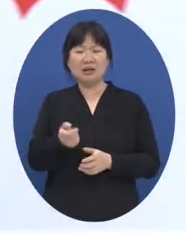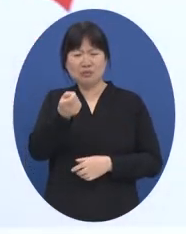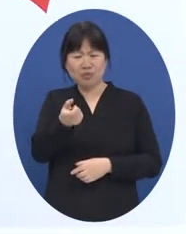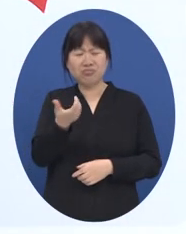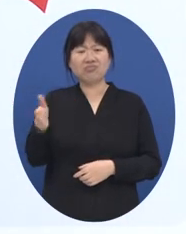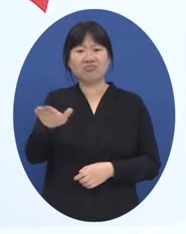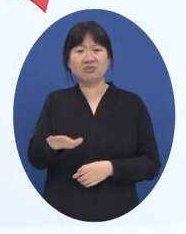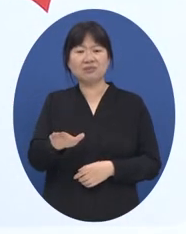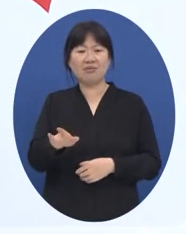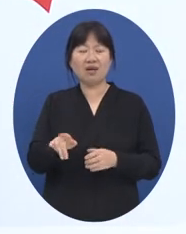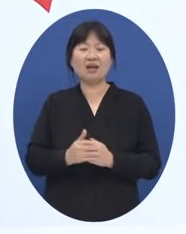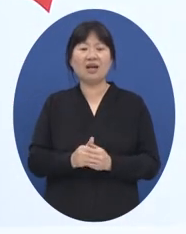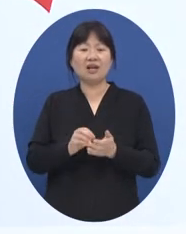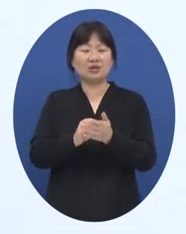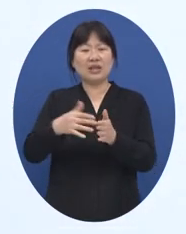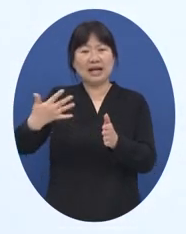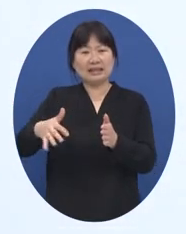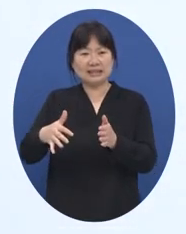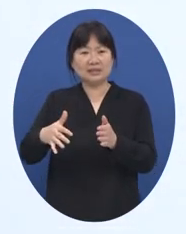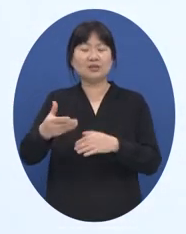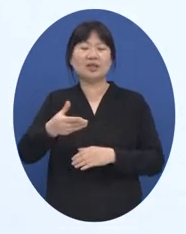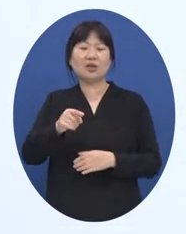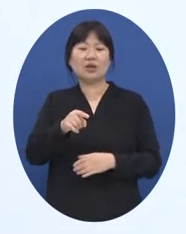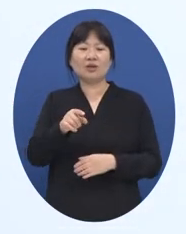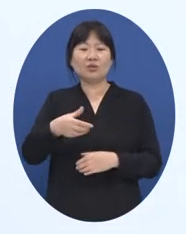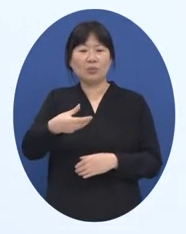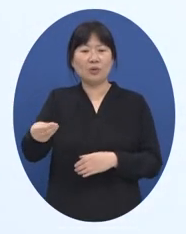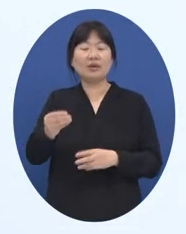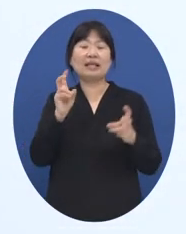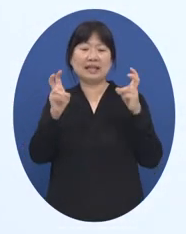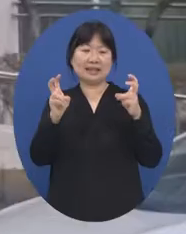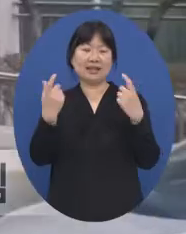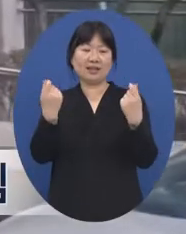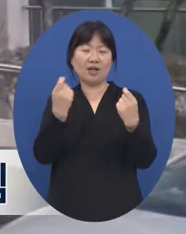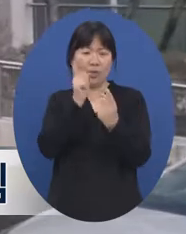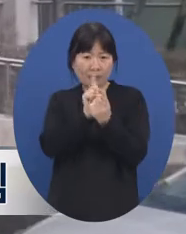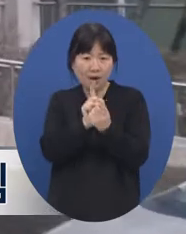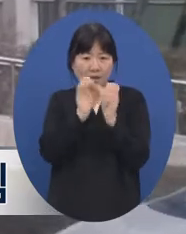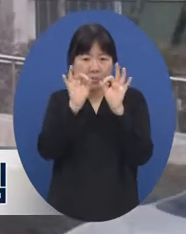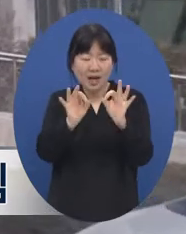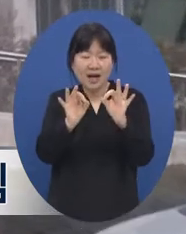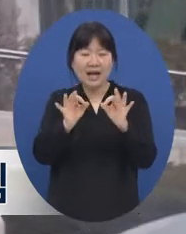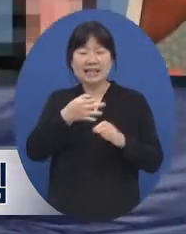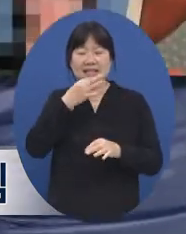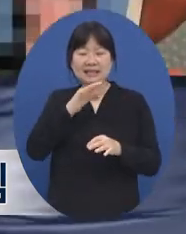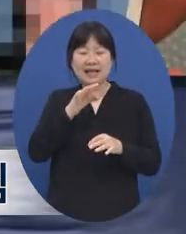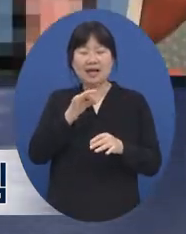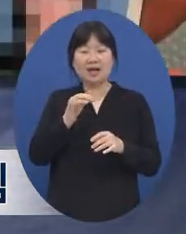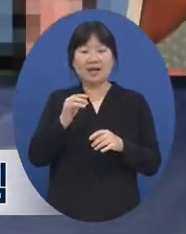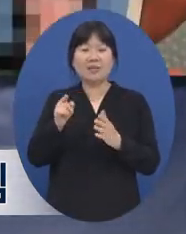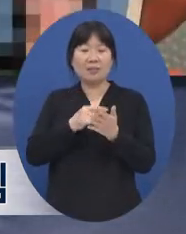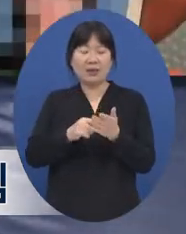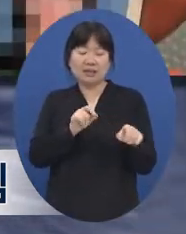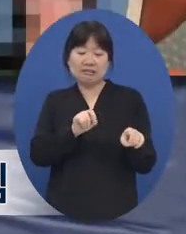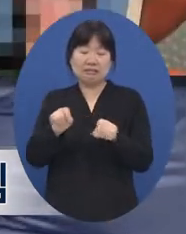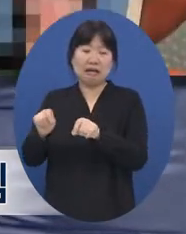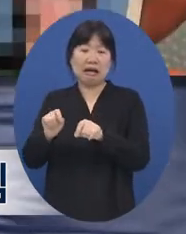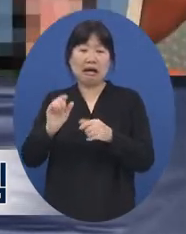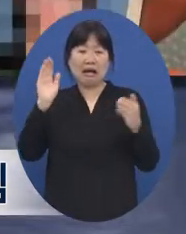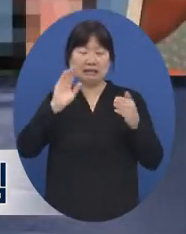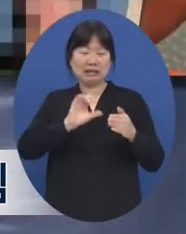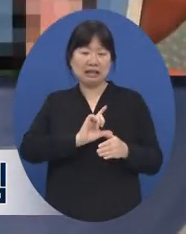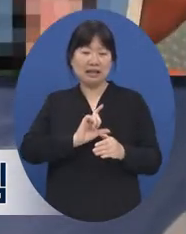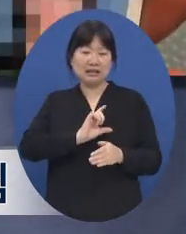이렇게 소액 이라고 하더라도 미등록 불법 대부업 에 속합니다 특히 적발된 이들은 이자 상원이 지연되면 학생